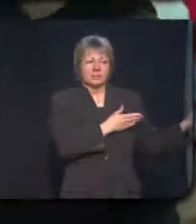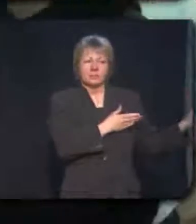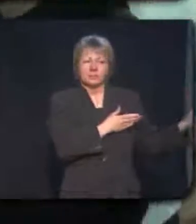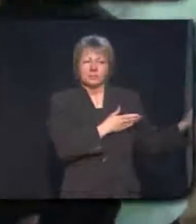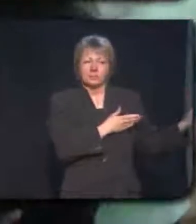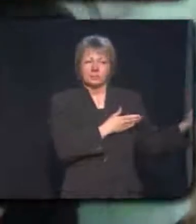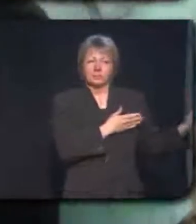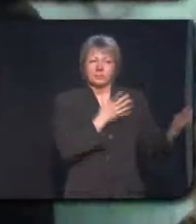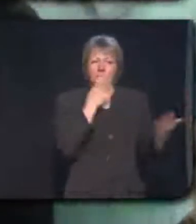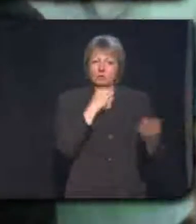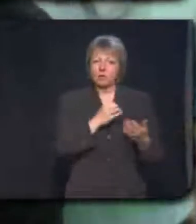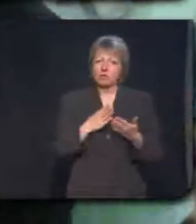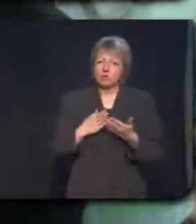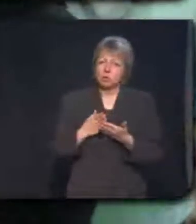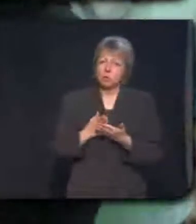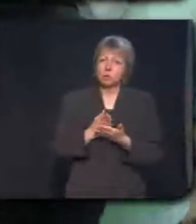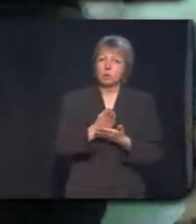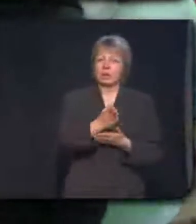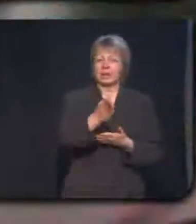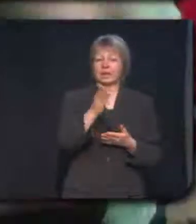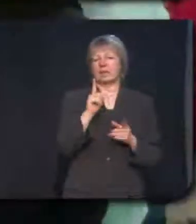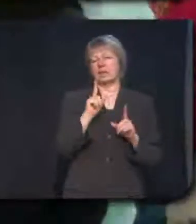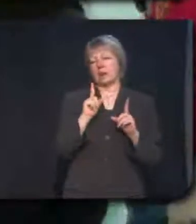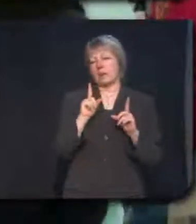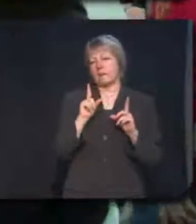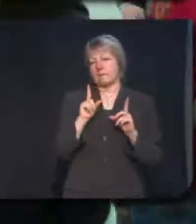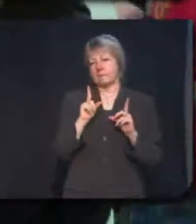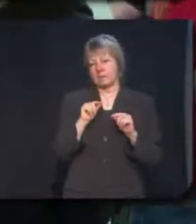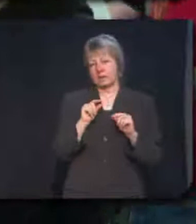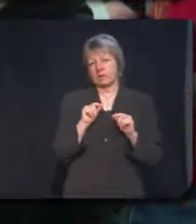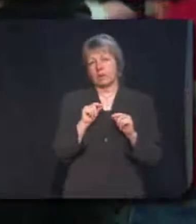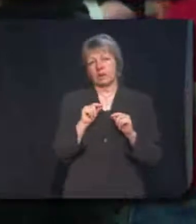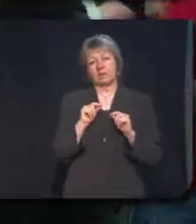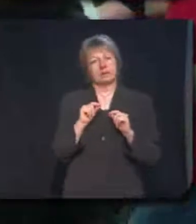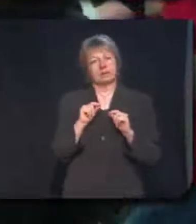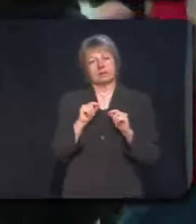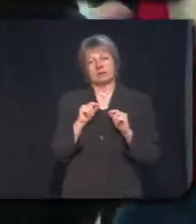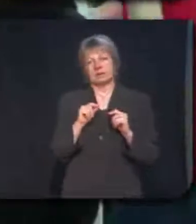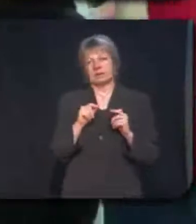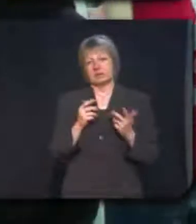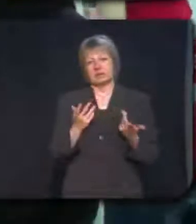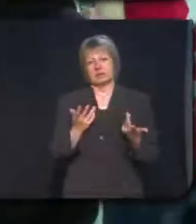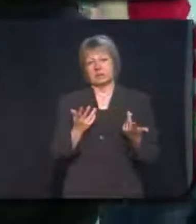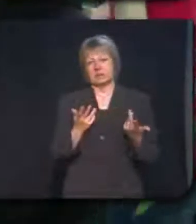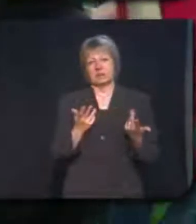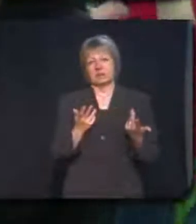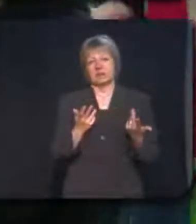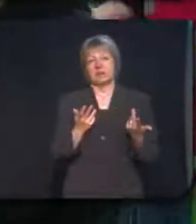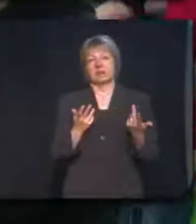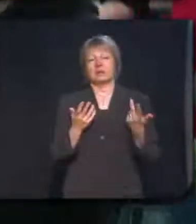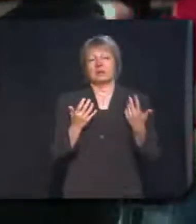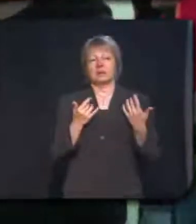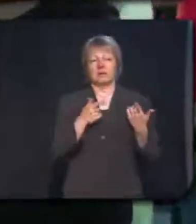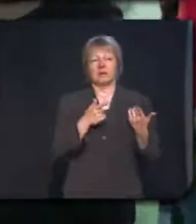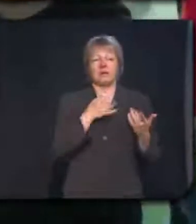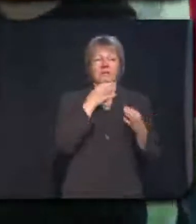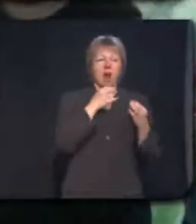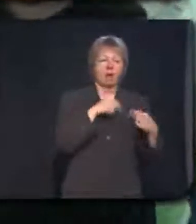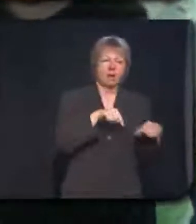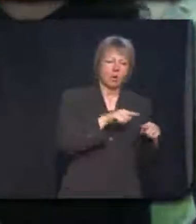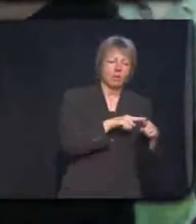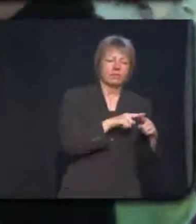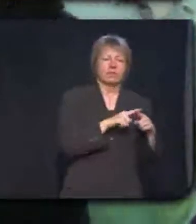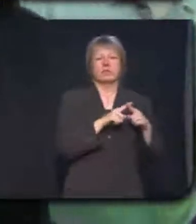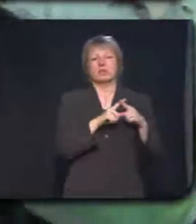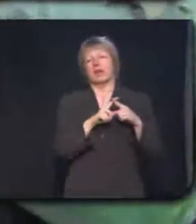durchzukommen jetzt auch an solchen Punkten wenn wir von einem Prozess zum anderen übergehen wie jetzt frage zu Pro und contra-runde wenn wir